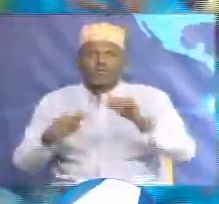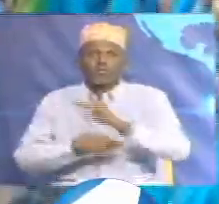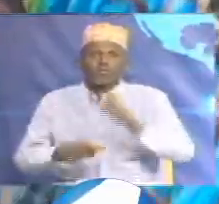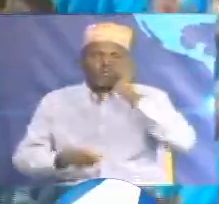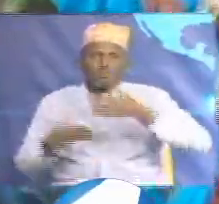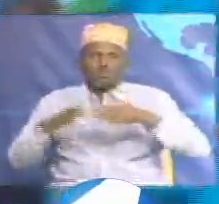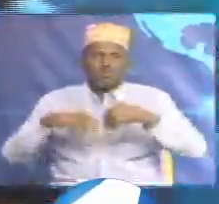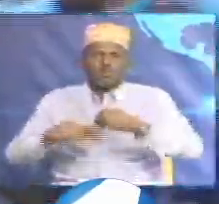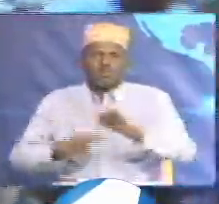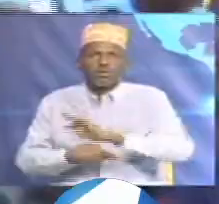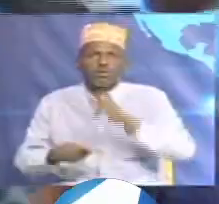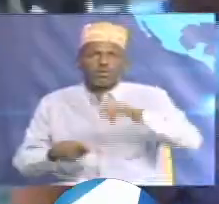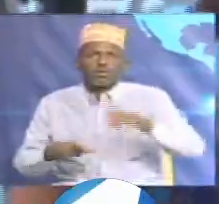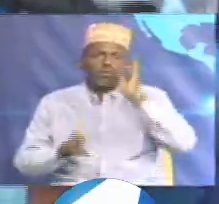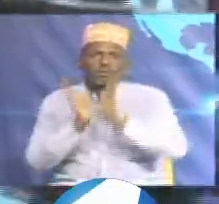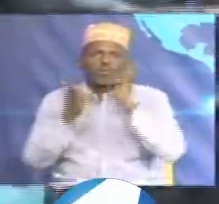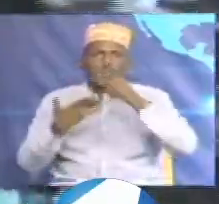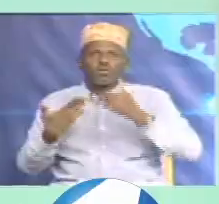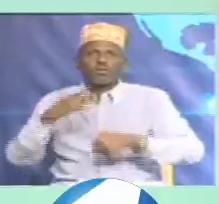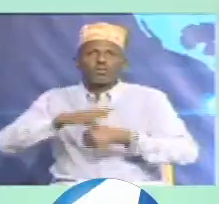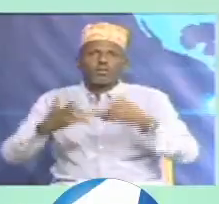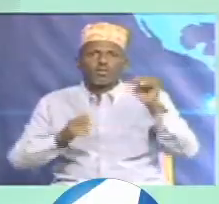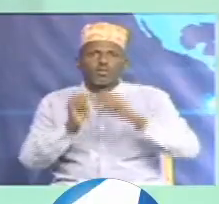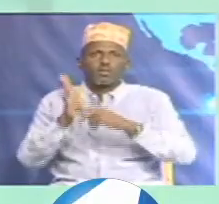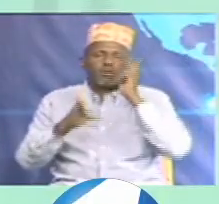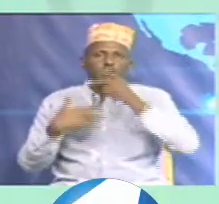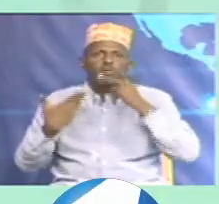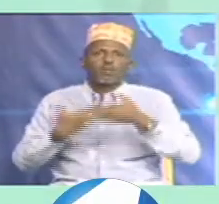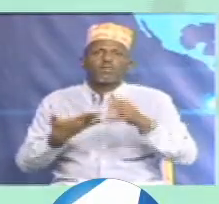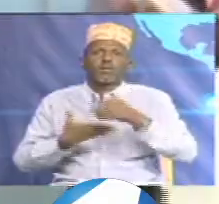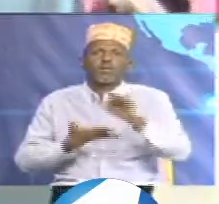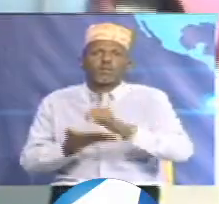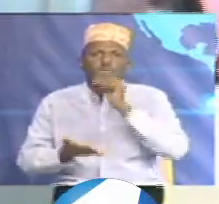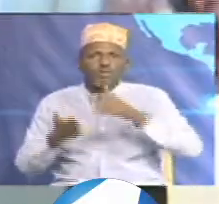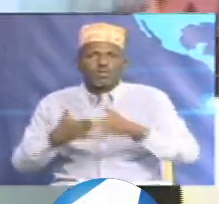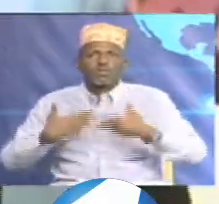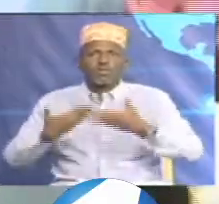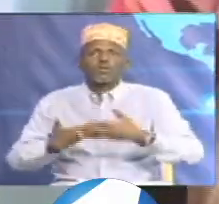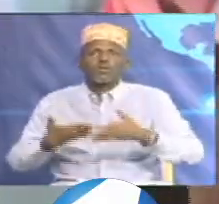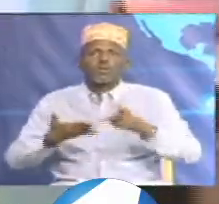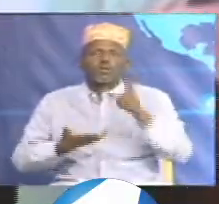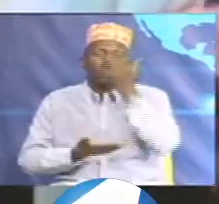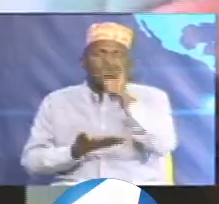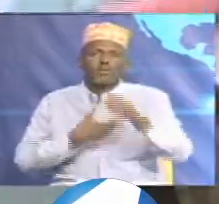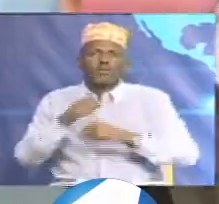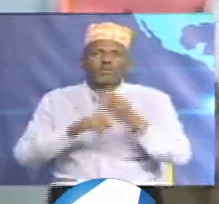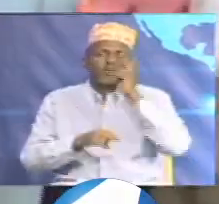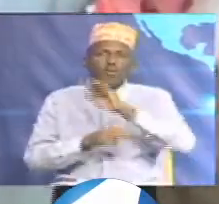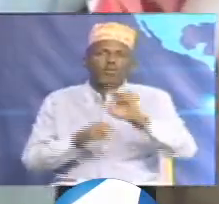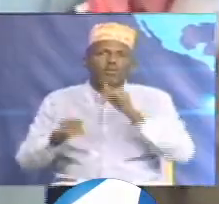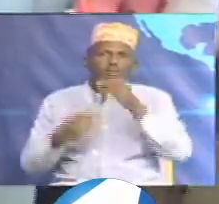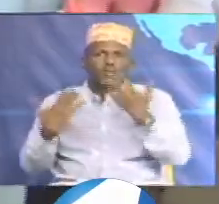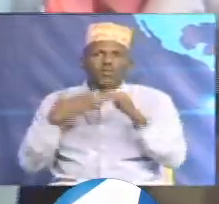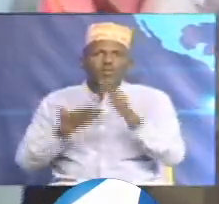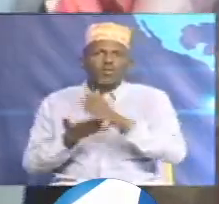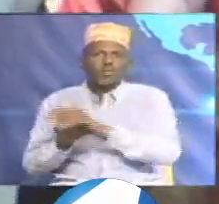camp de l'UMP dès 2007 et participera aux élections législatives de février 2008 sous les couleurs de